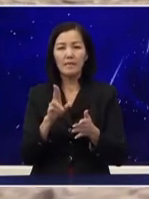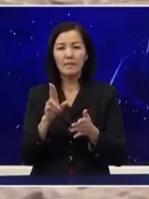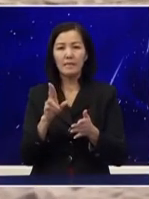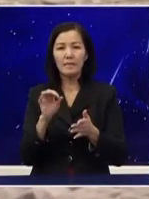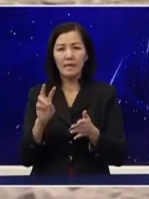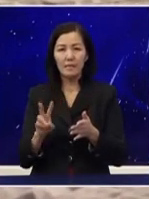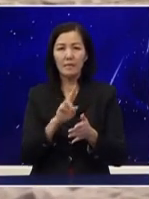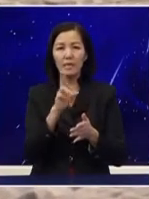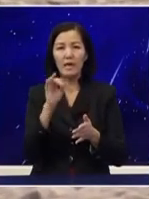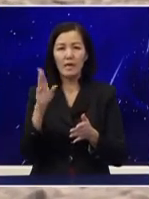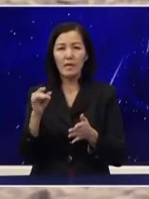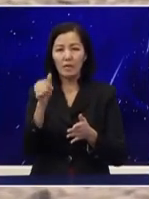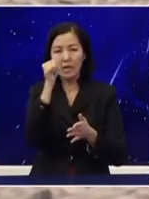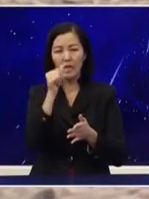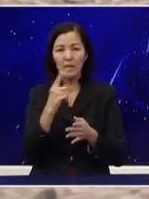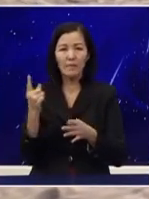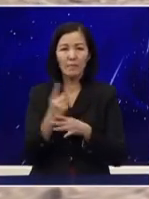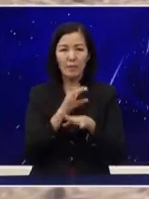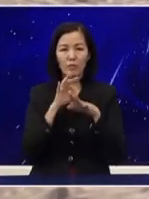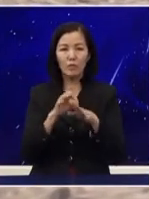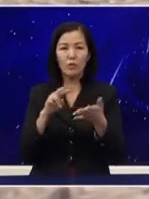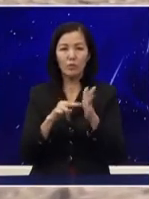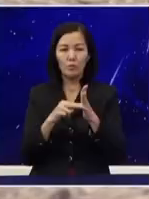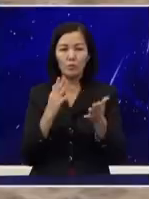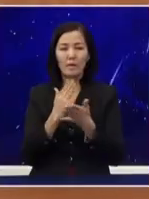қараша айларының бірінде өтеді деп жоспарланыпты.